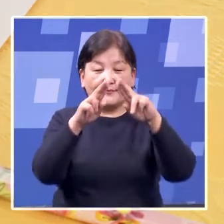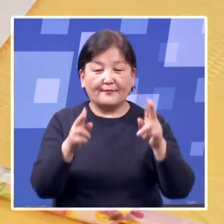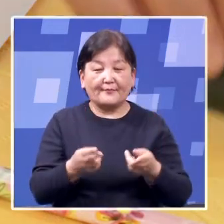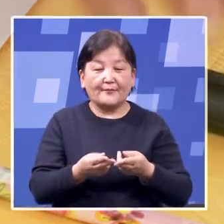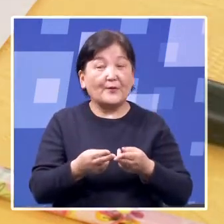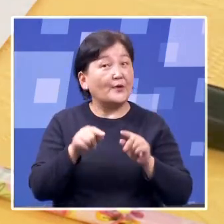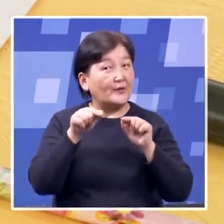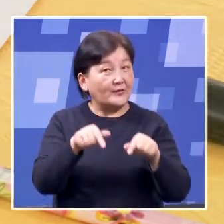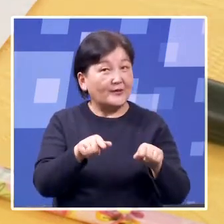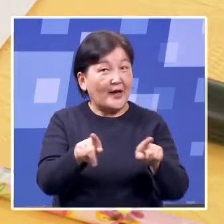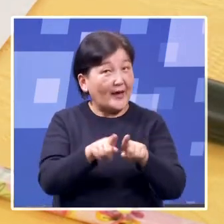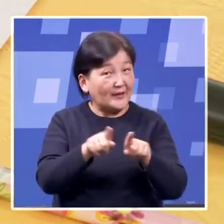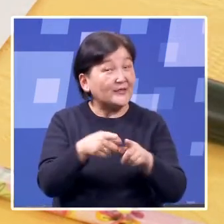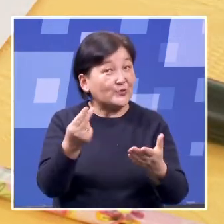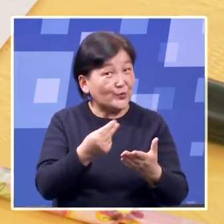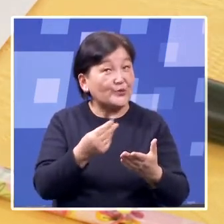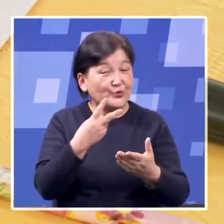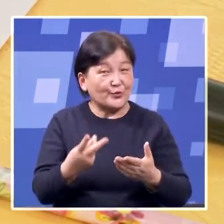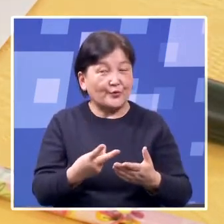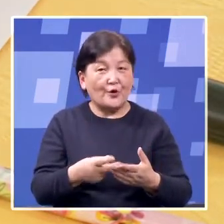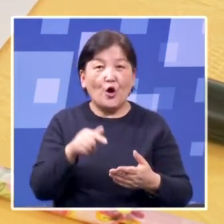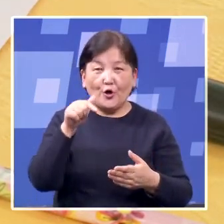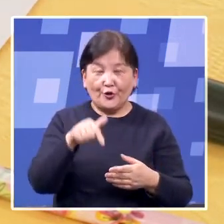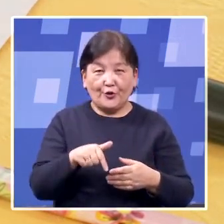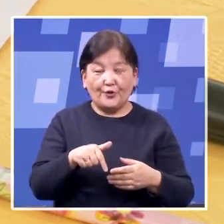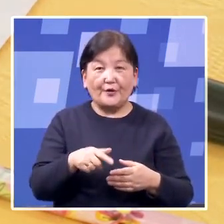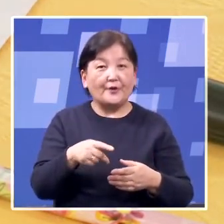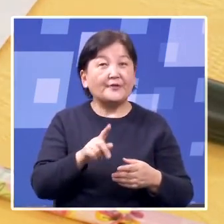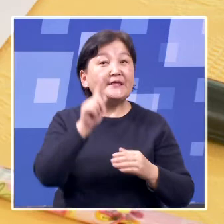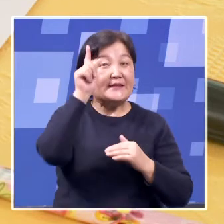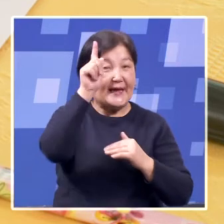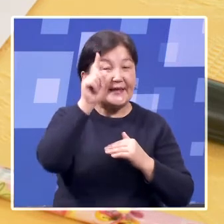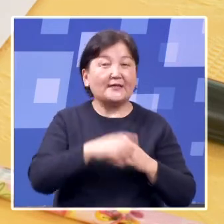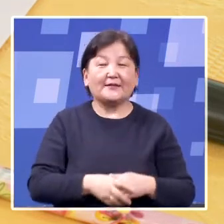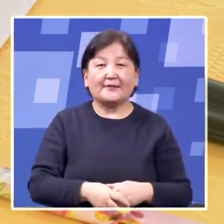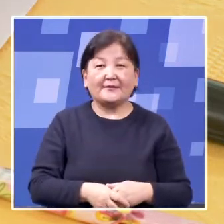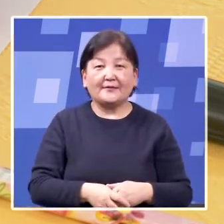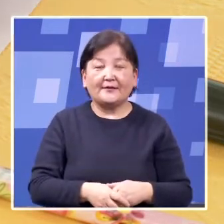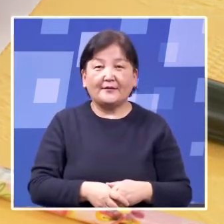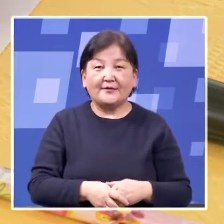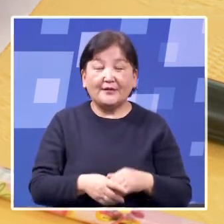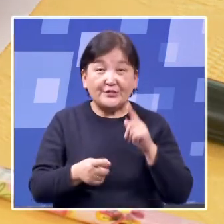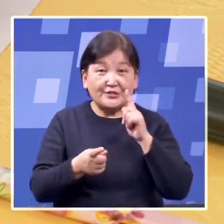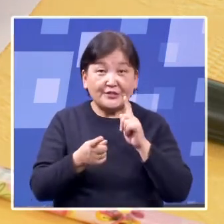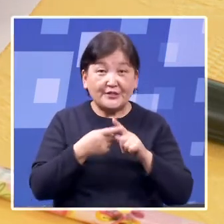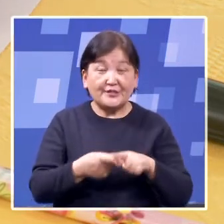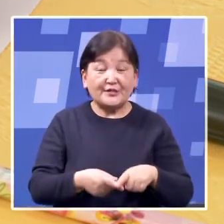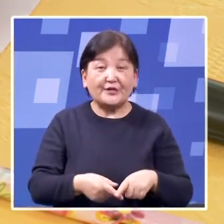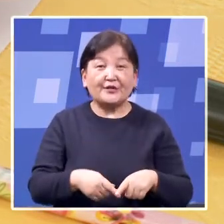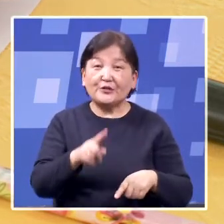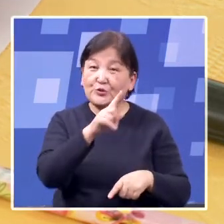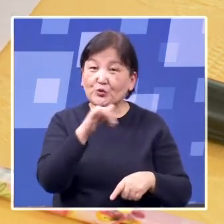Басна. За, одоо дээд талд нь орой дээр нь жижигхан зөөвн дугуй зураарай. Зөөвн